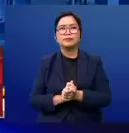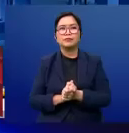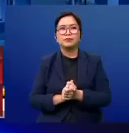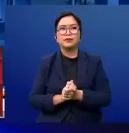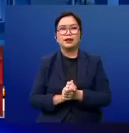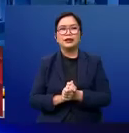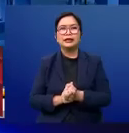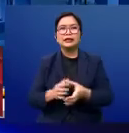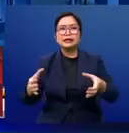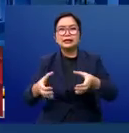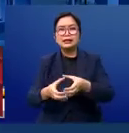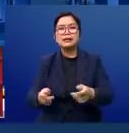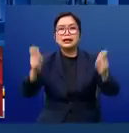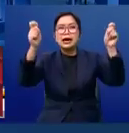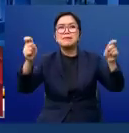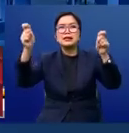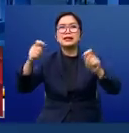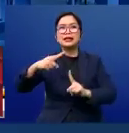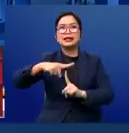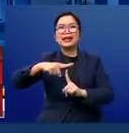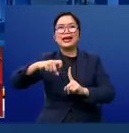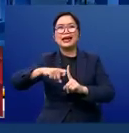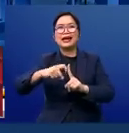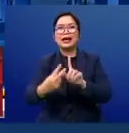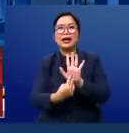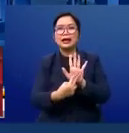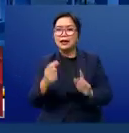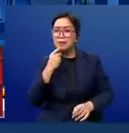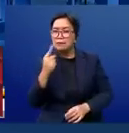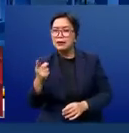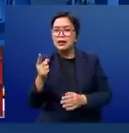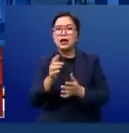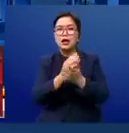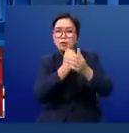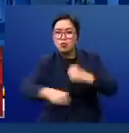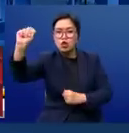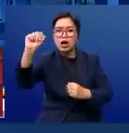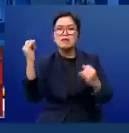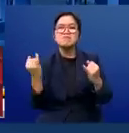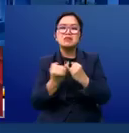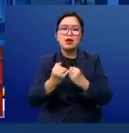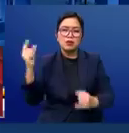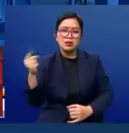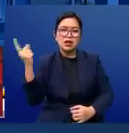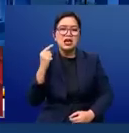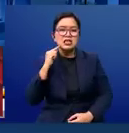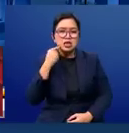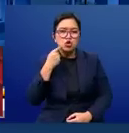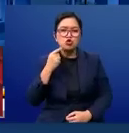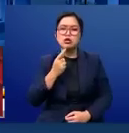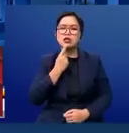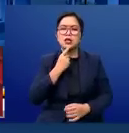Hai Tim kampanye nasional Joko Widodo Ma'ruf amben ini bernilai tindak pidana makar merupakan hal yang serius dalam keberlangsungan demokrasi